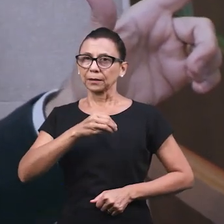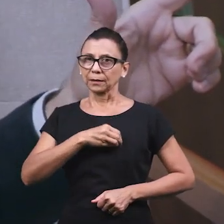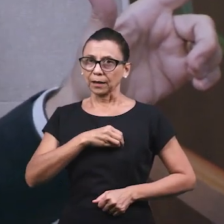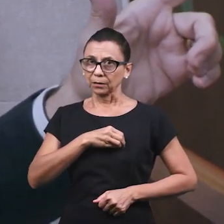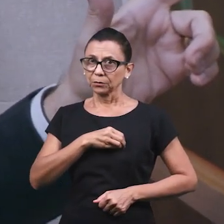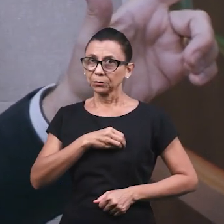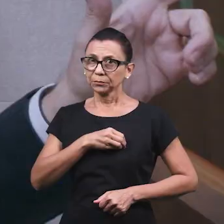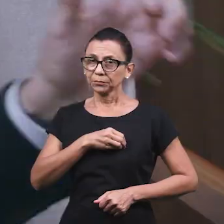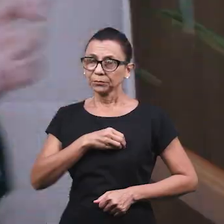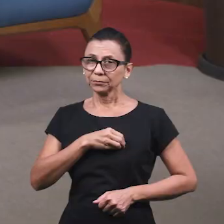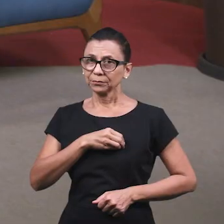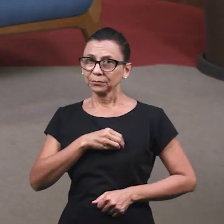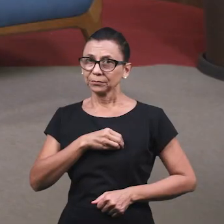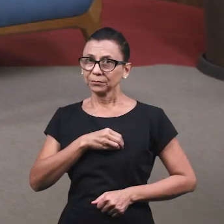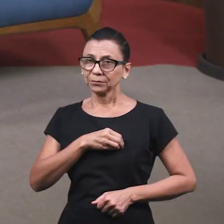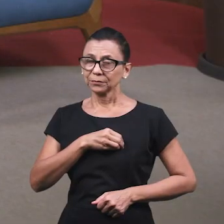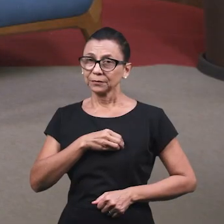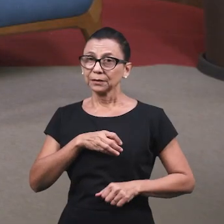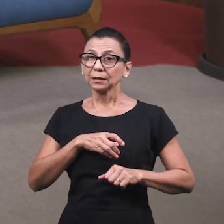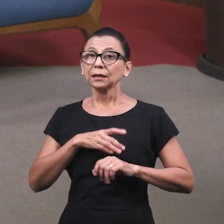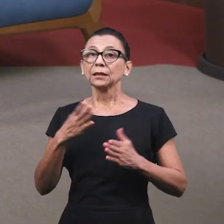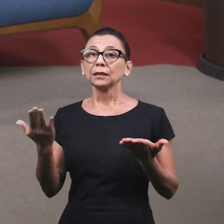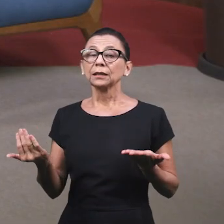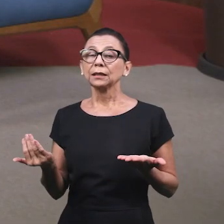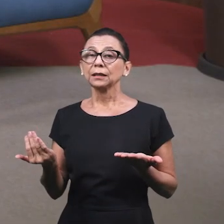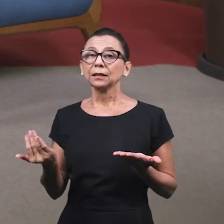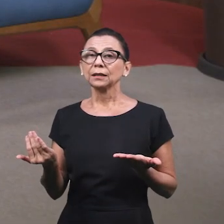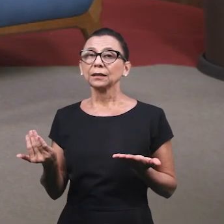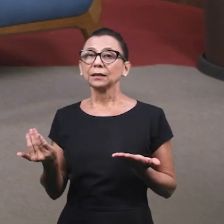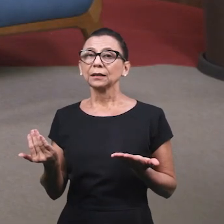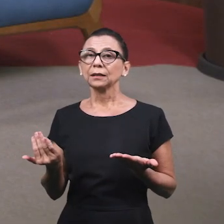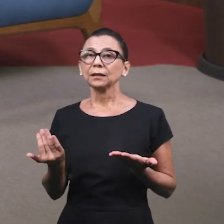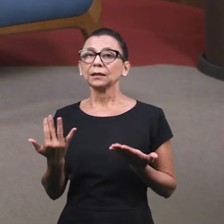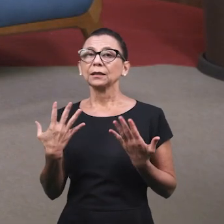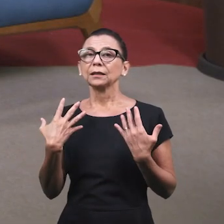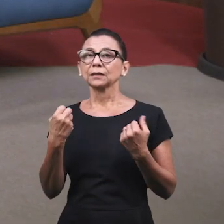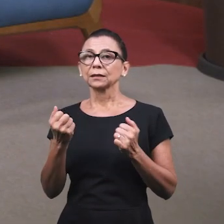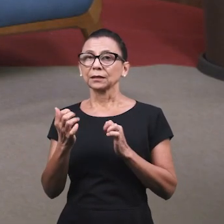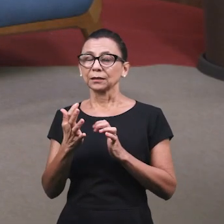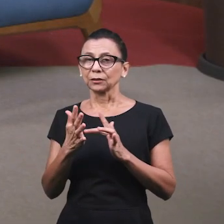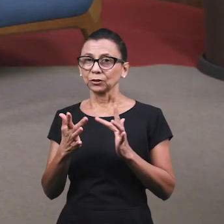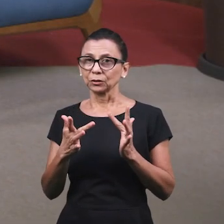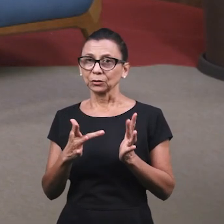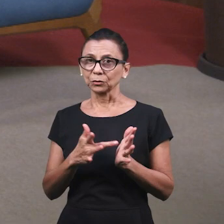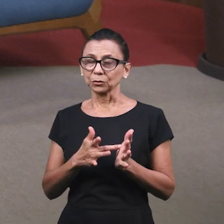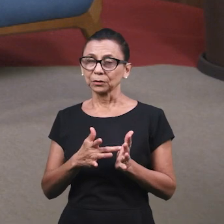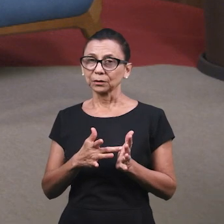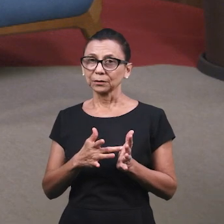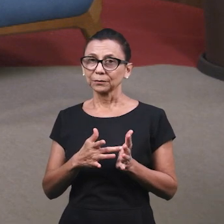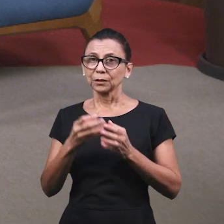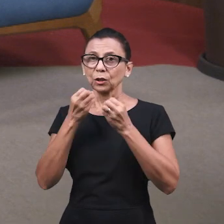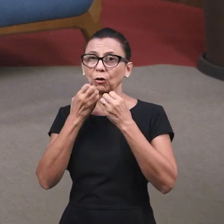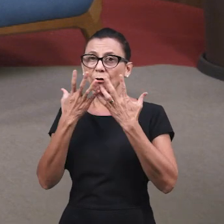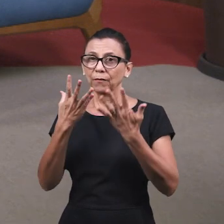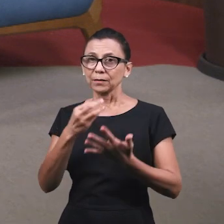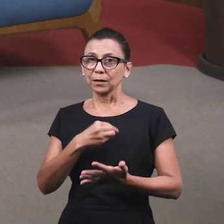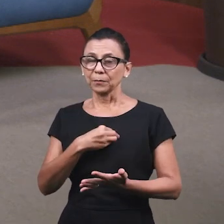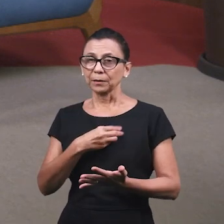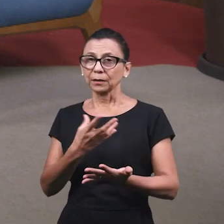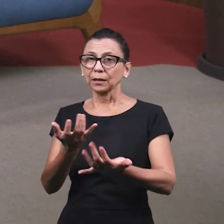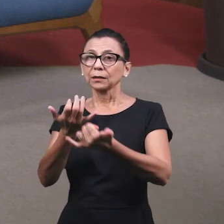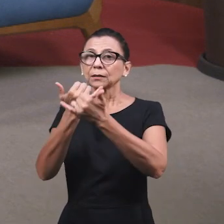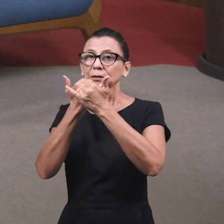sang de Jésus et sanctifié par le Saint-Esprit, qui est une action continue de tous les jours. On